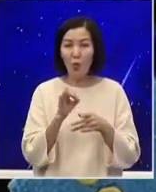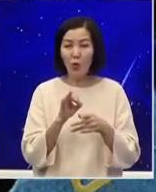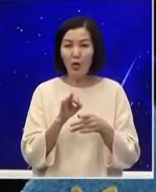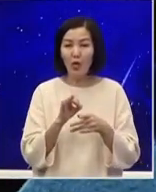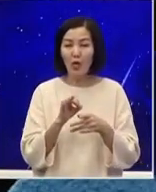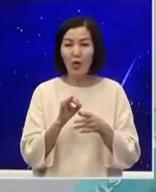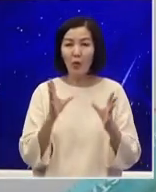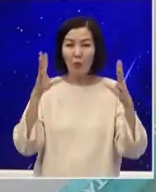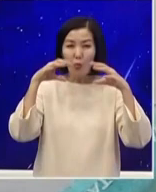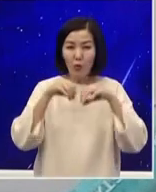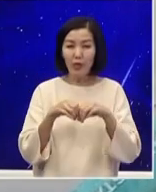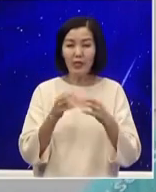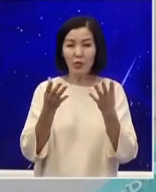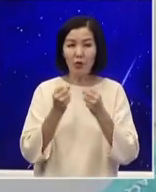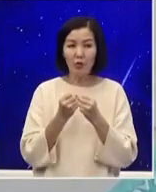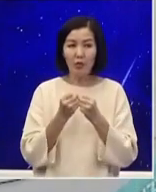кезде